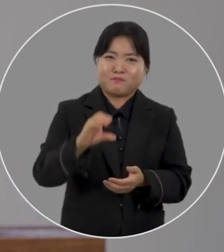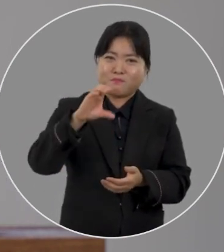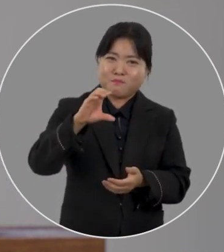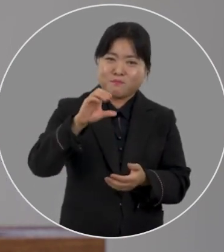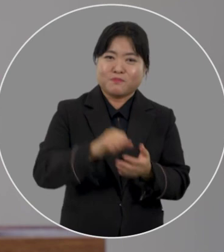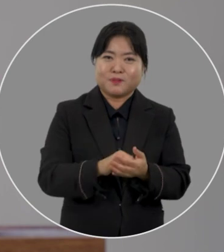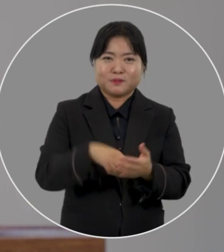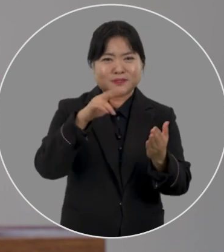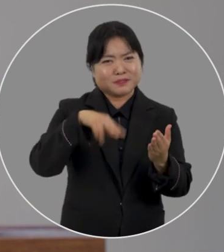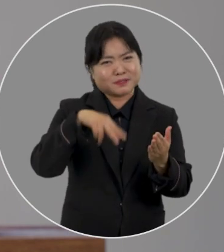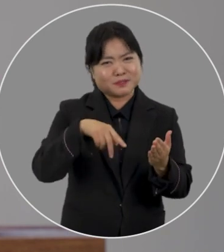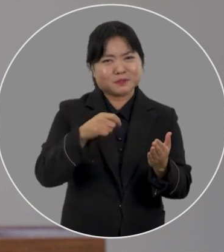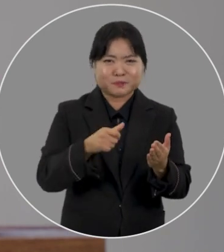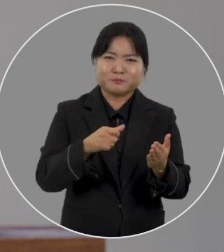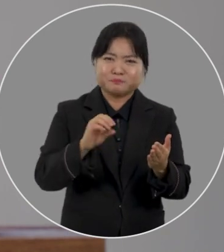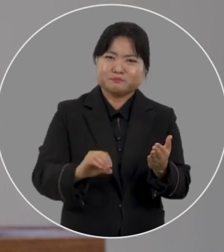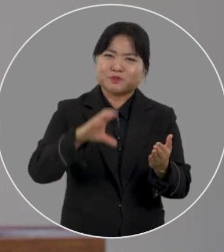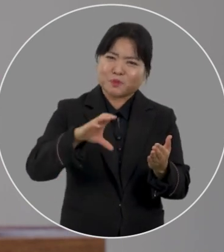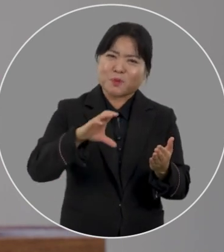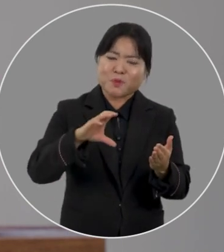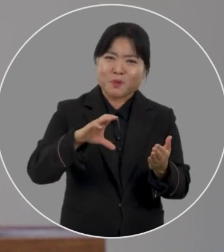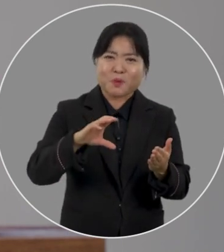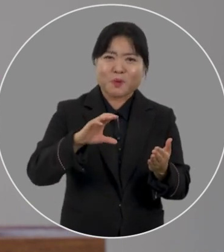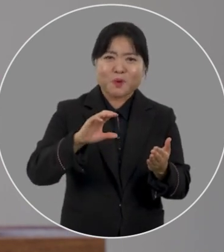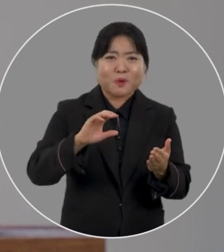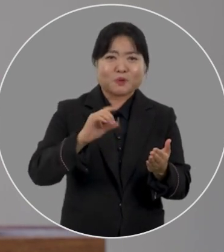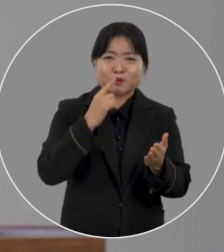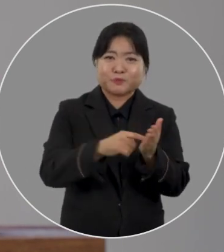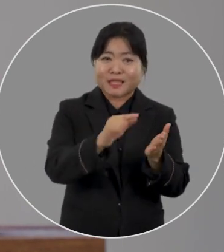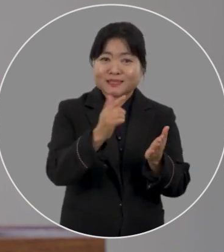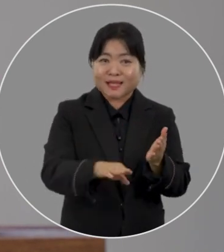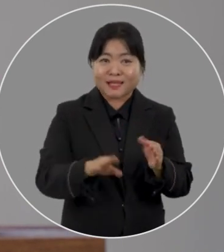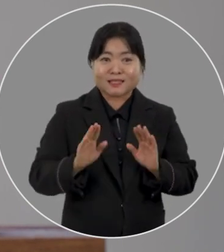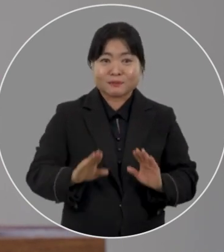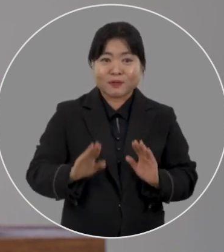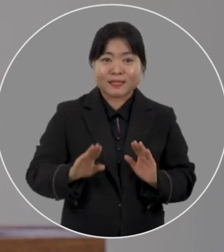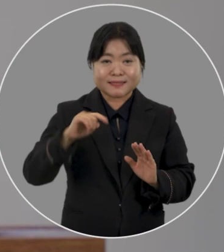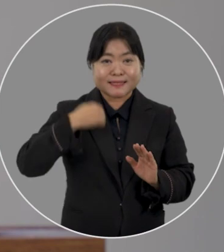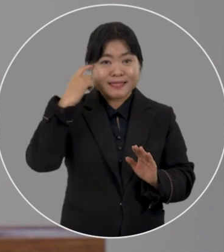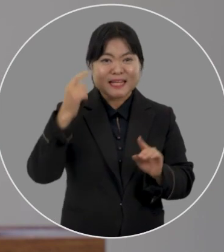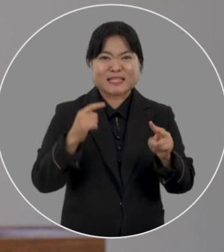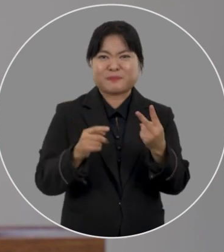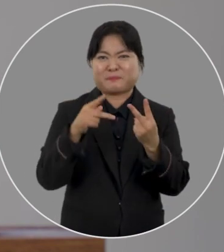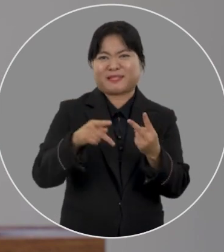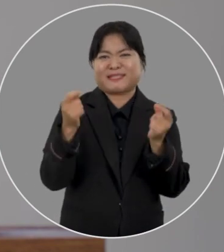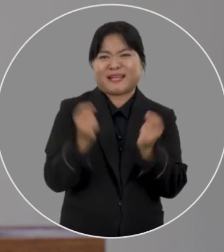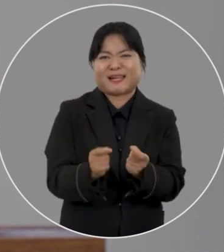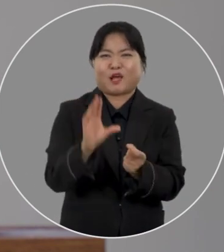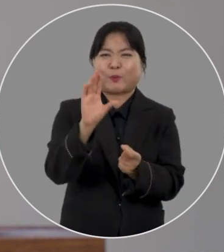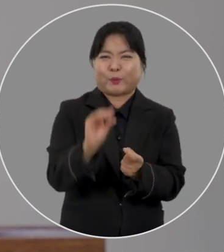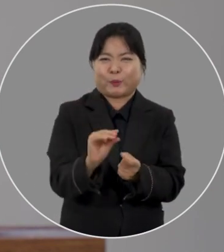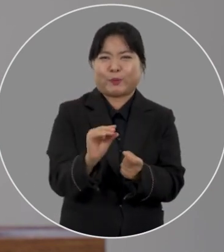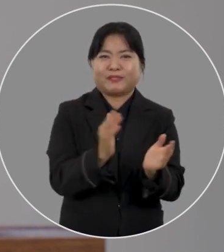사실 접근성이 좀 떨어지는 그런 책들이었는데 이번에는 자신의 생각을 한 200페이지 정도 되는 짧은 대중서에